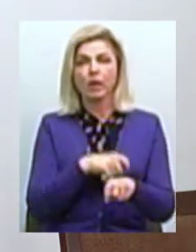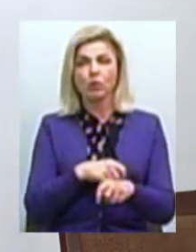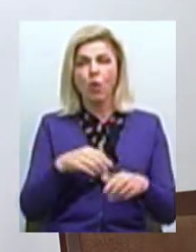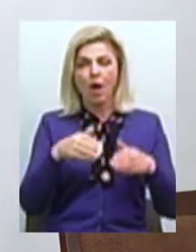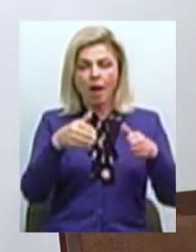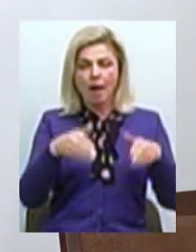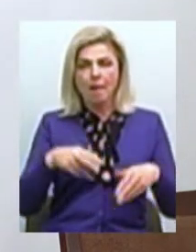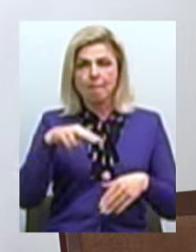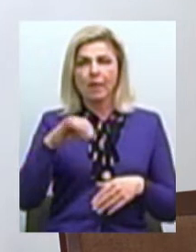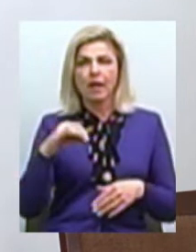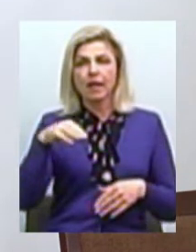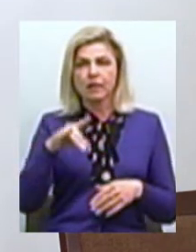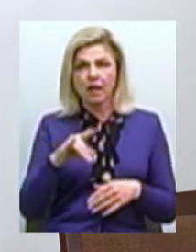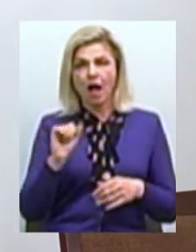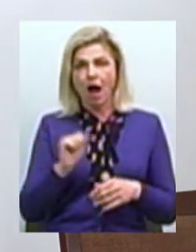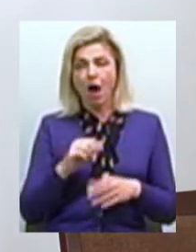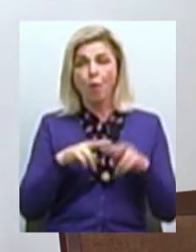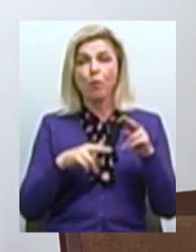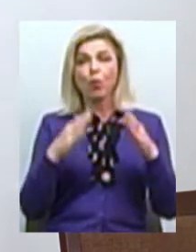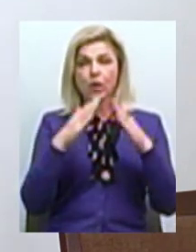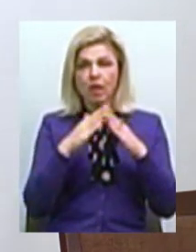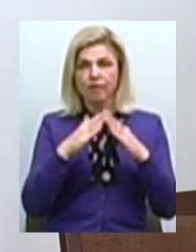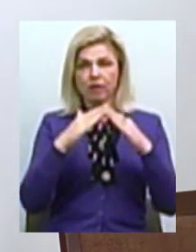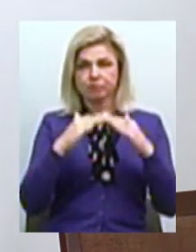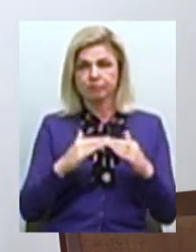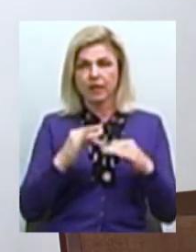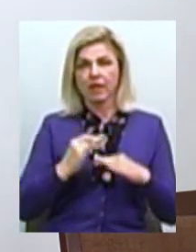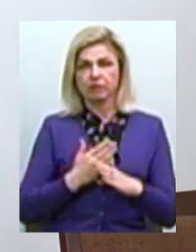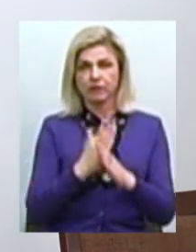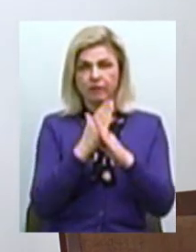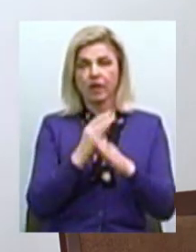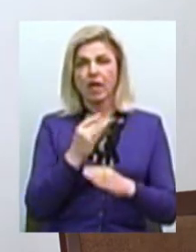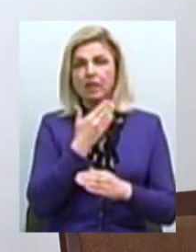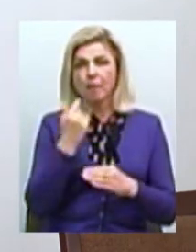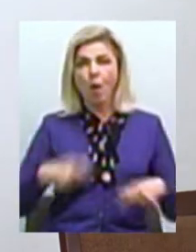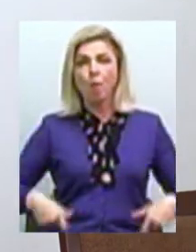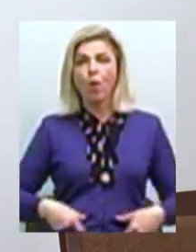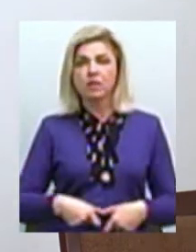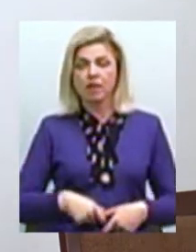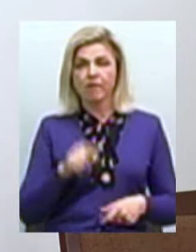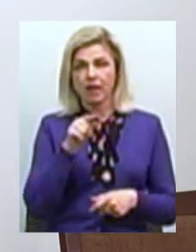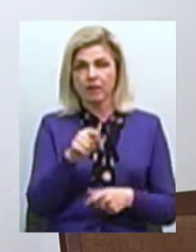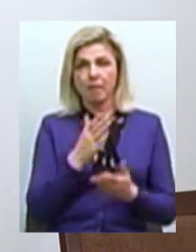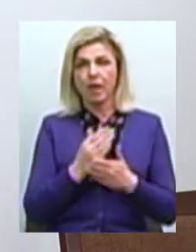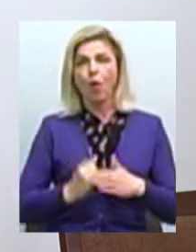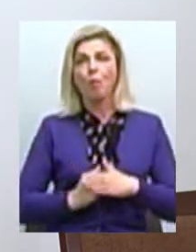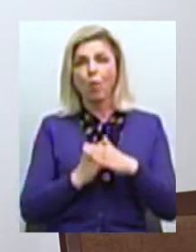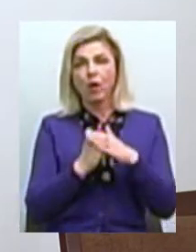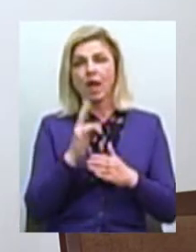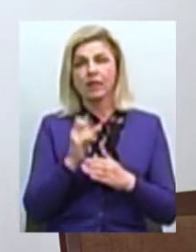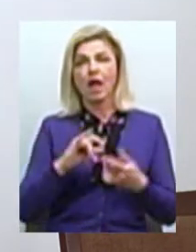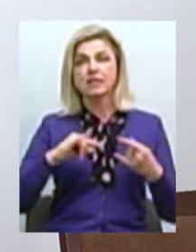перекриття, а будівля сідає і тріщить. Немає залізобетонних монолітних поясів, там йде опора панелей на цеглу.